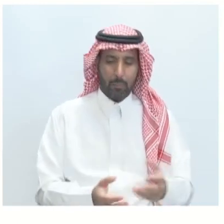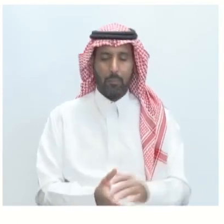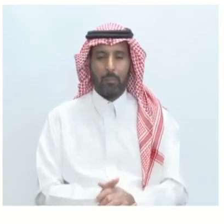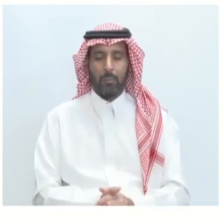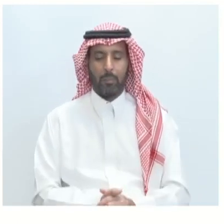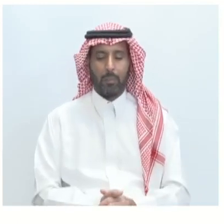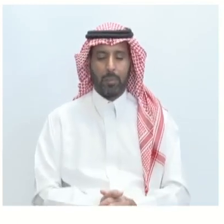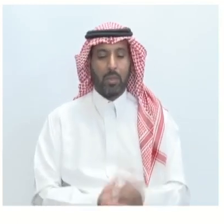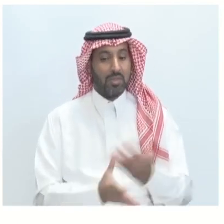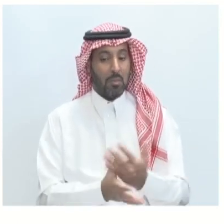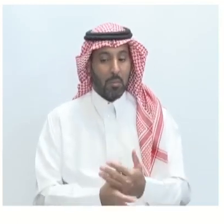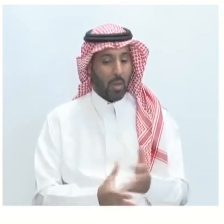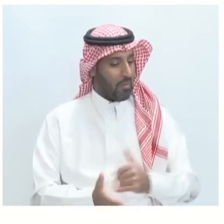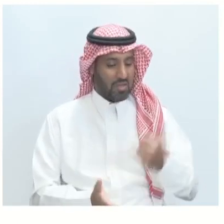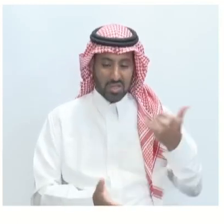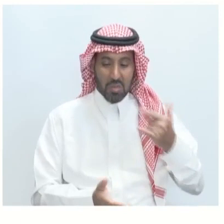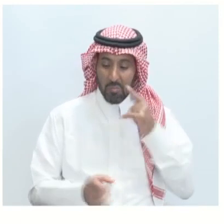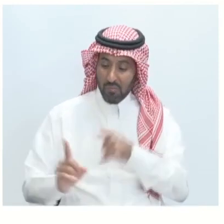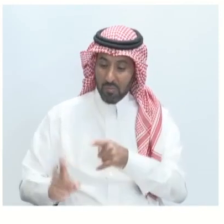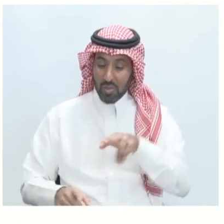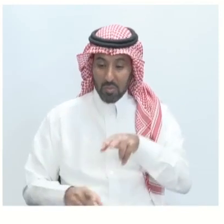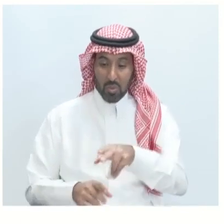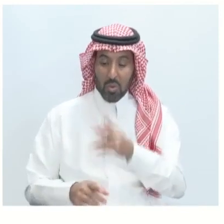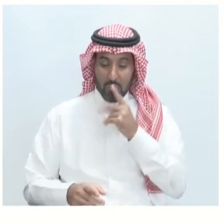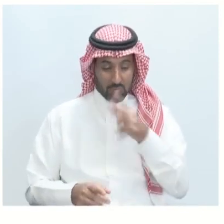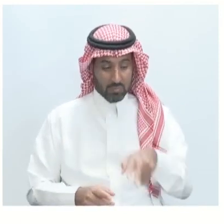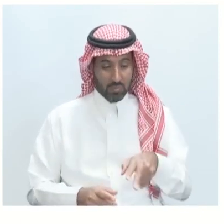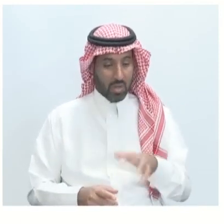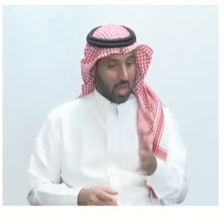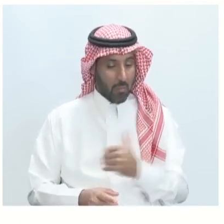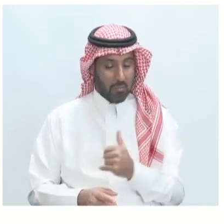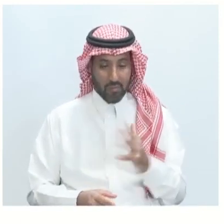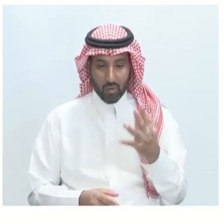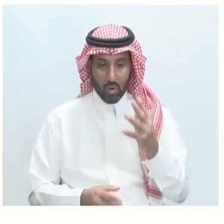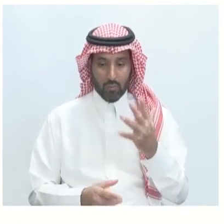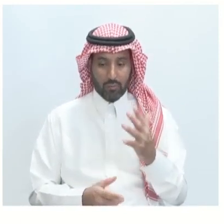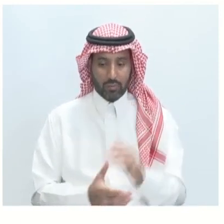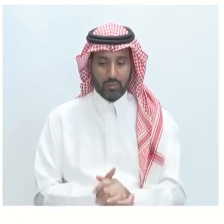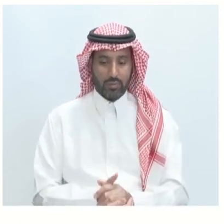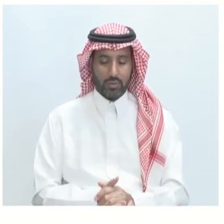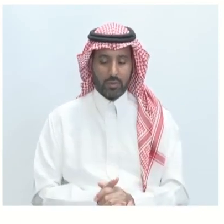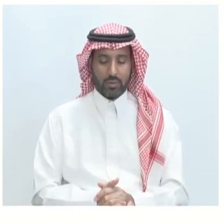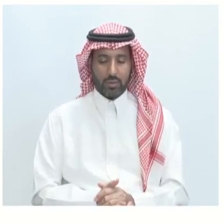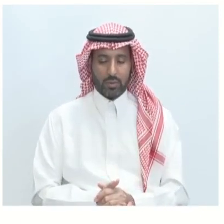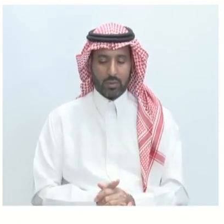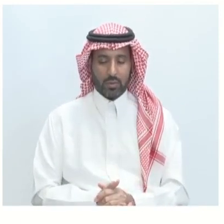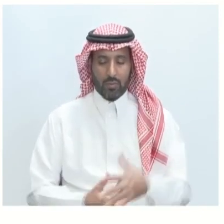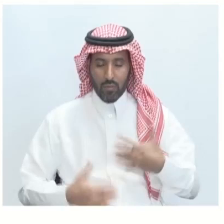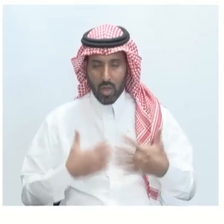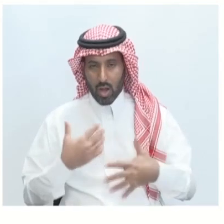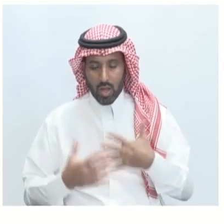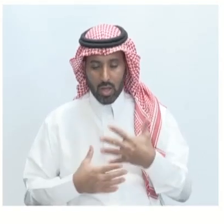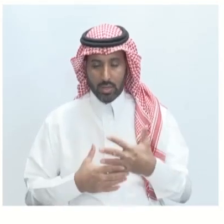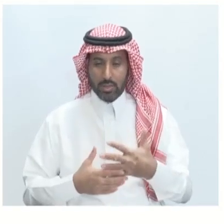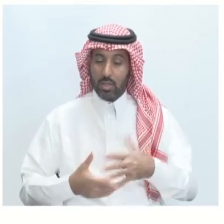كهربائيه بسبب عدم المبالاه وعدم الخوف الانفعالات